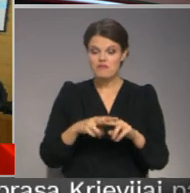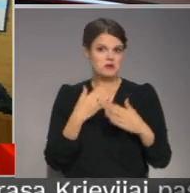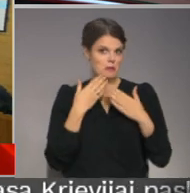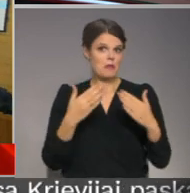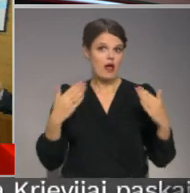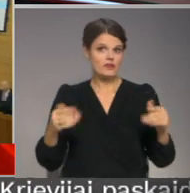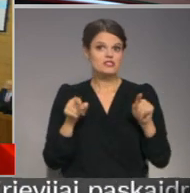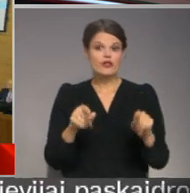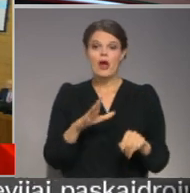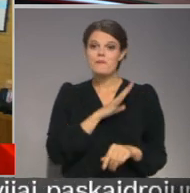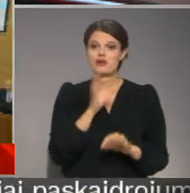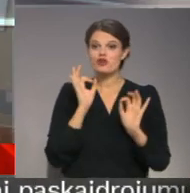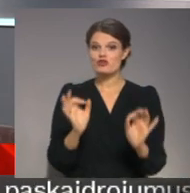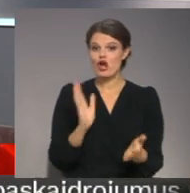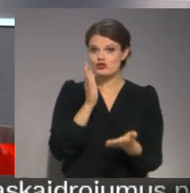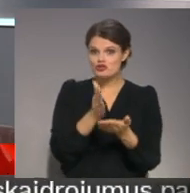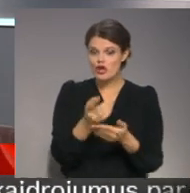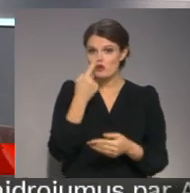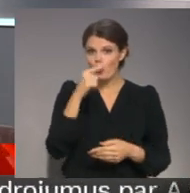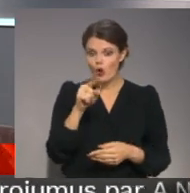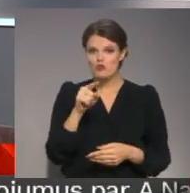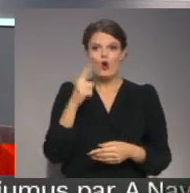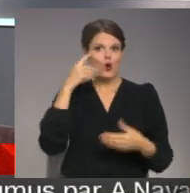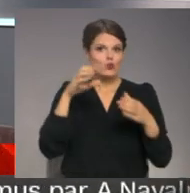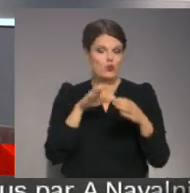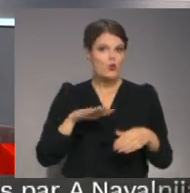tik tālu tieši raidē no Rācnama un, protams, sekosim jaunākām ziņām.